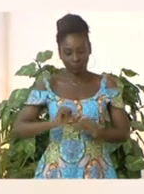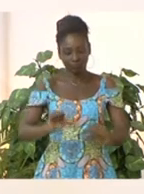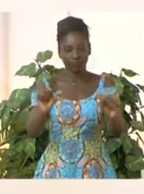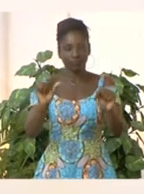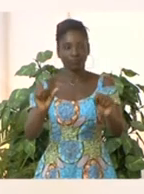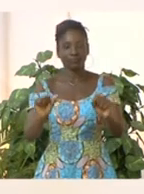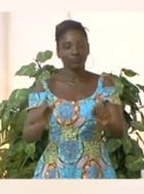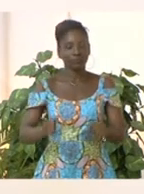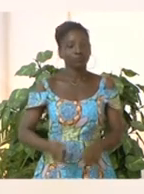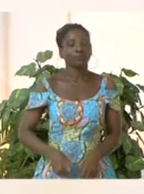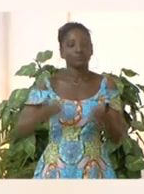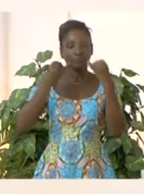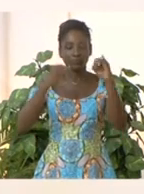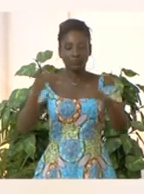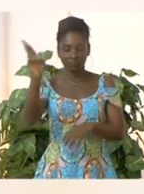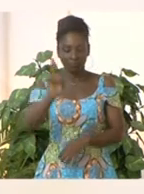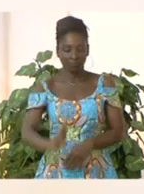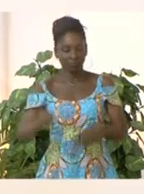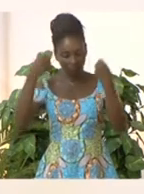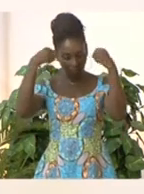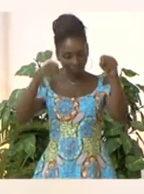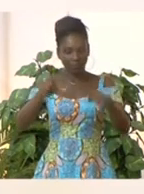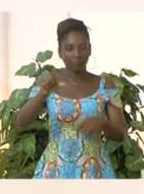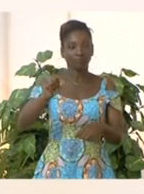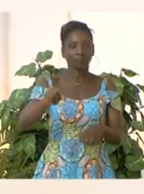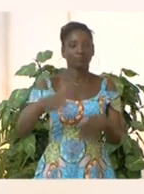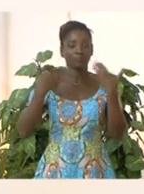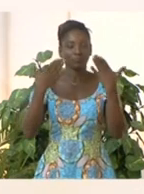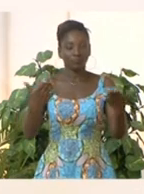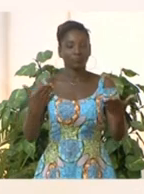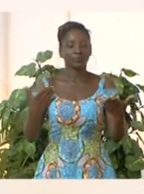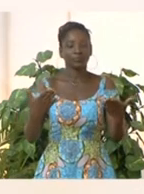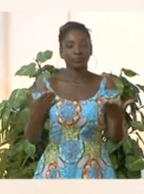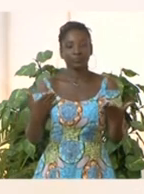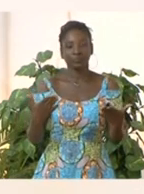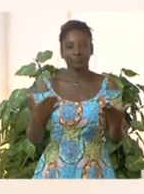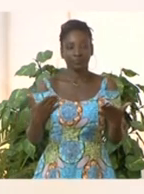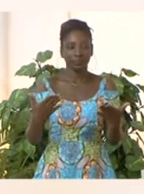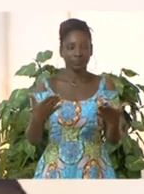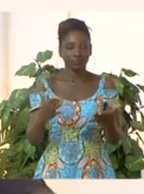la proclamation des résultats de la présidentielle 2020. Bonne suite de programme sur RTI 1.